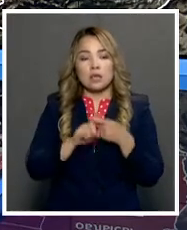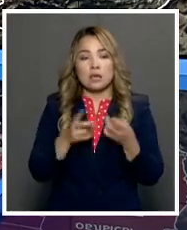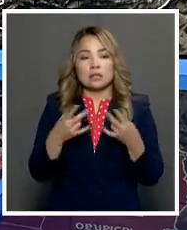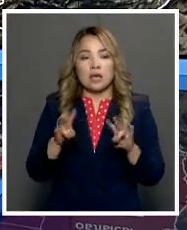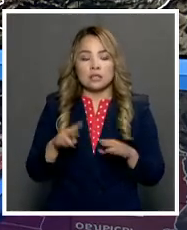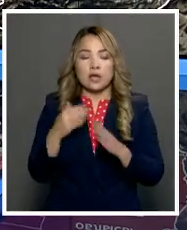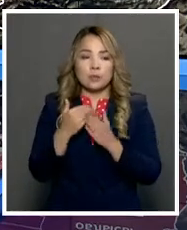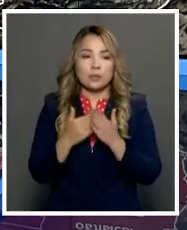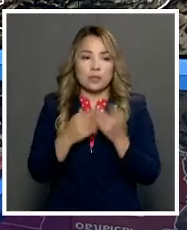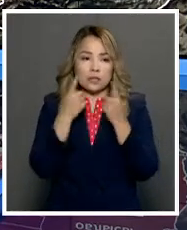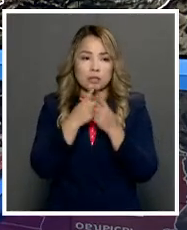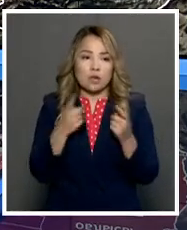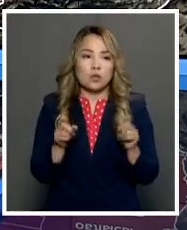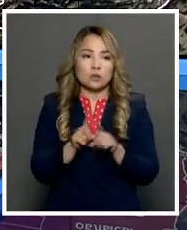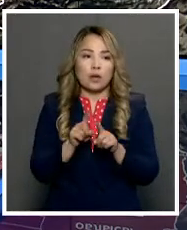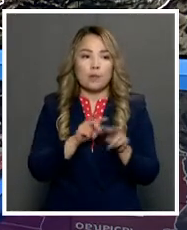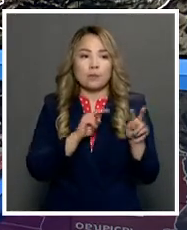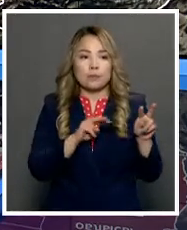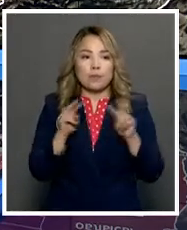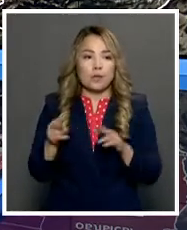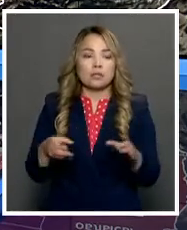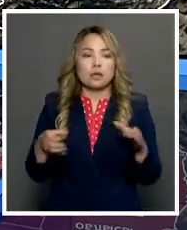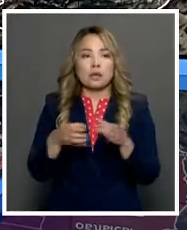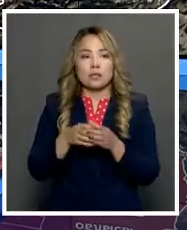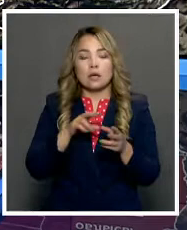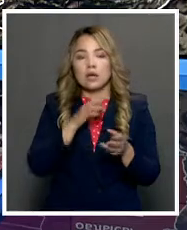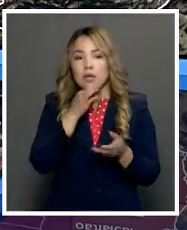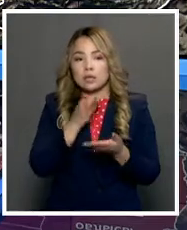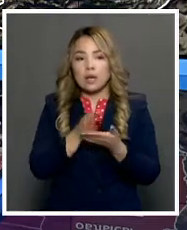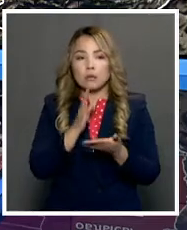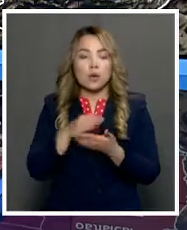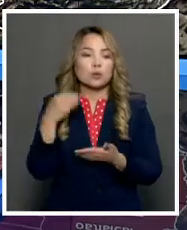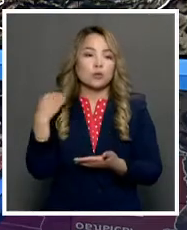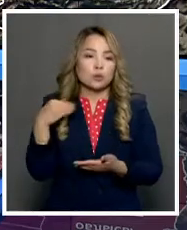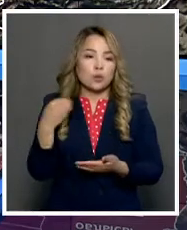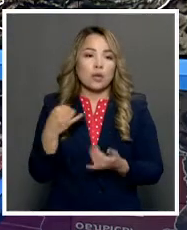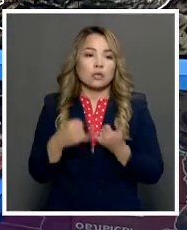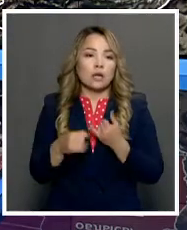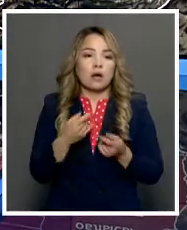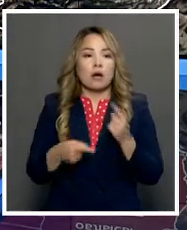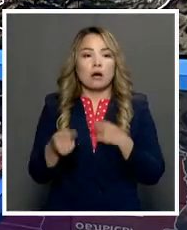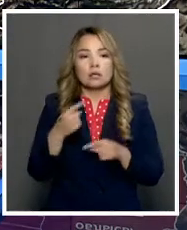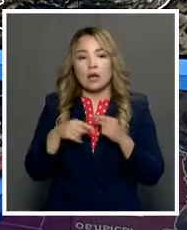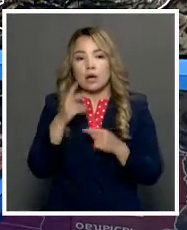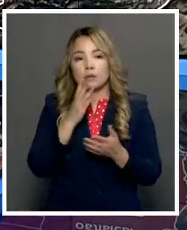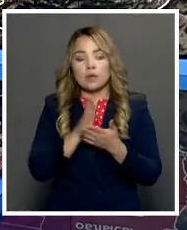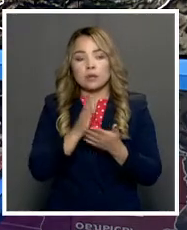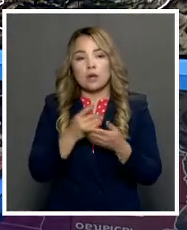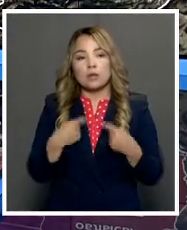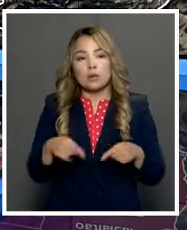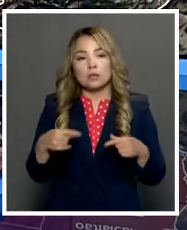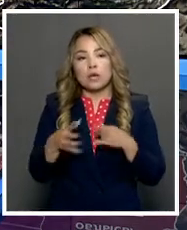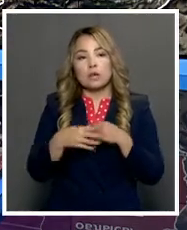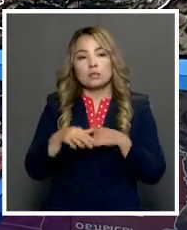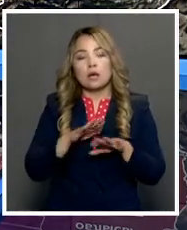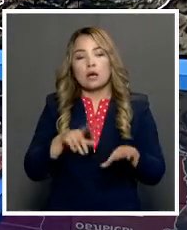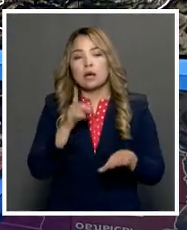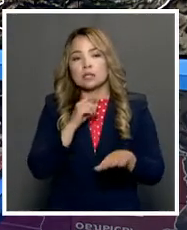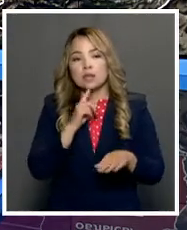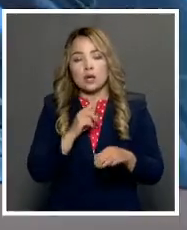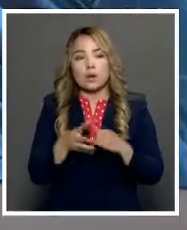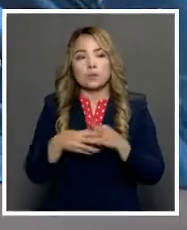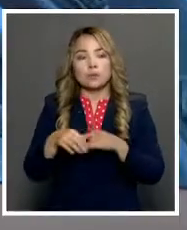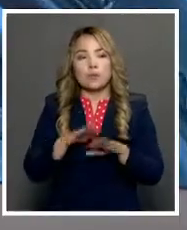комиссия эпидемиологиялық ахуалды бағалау матрицасын жариялады. Түркістан сары аймаққа қайта оралды, бірақ басқа өңірлер қызыл белгімен